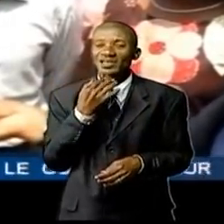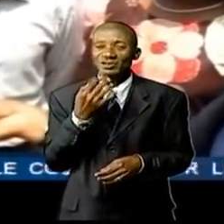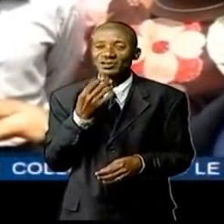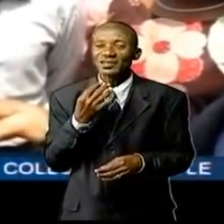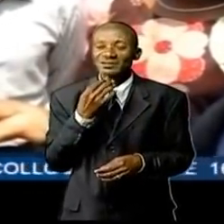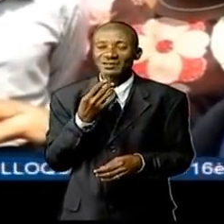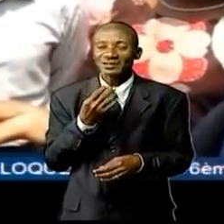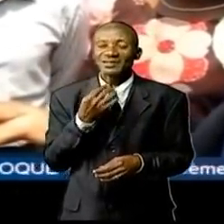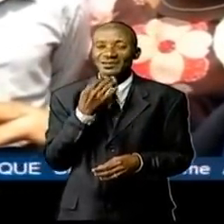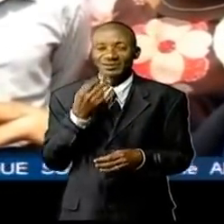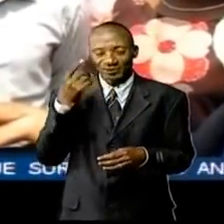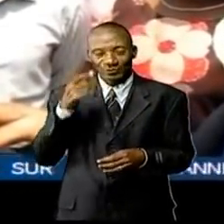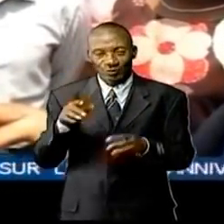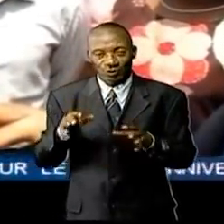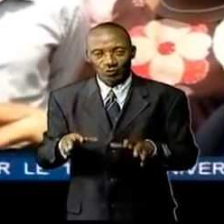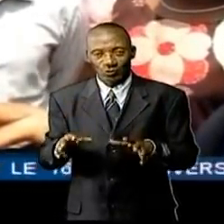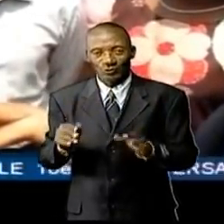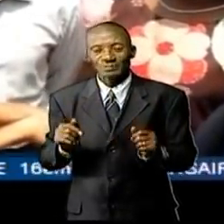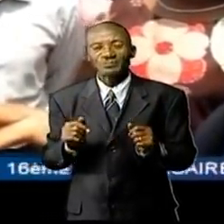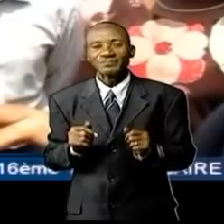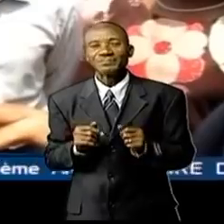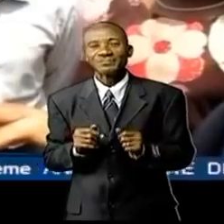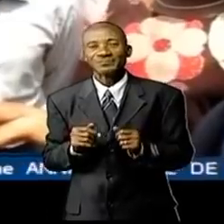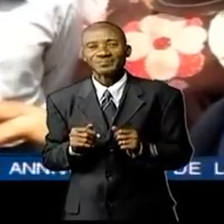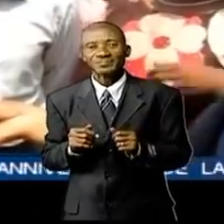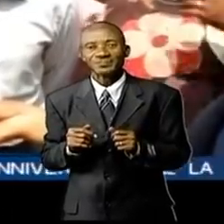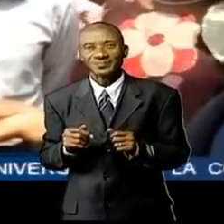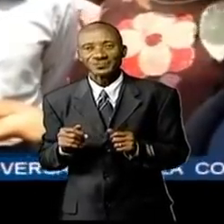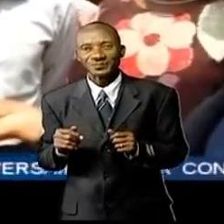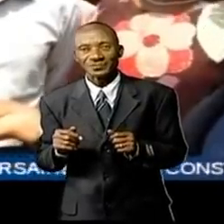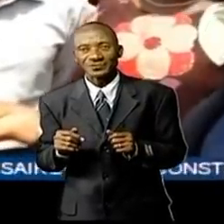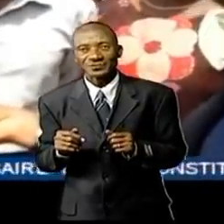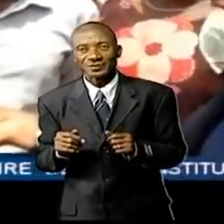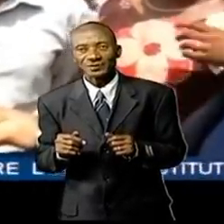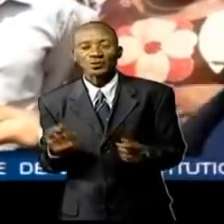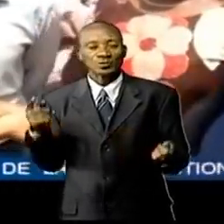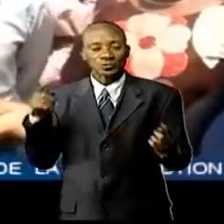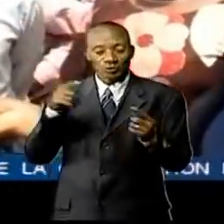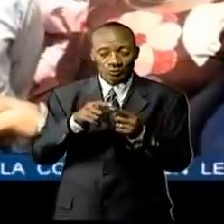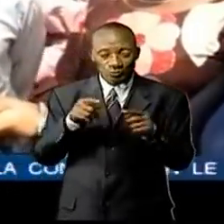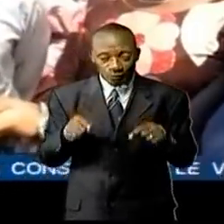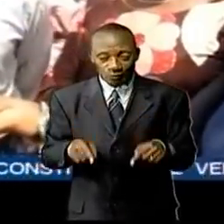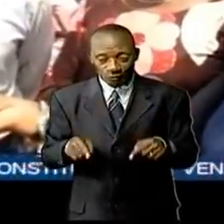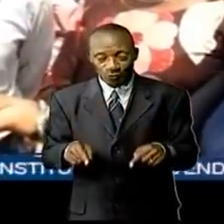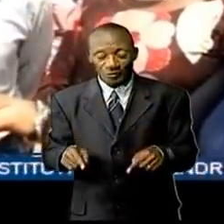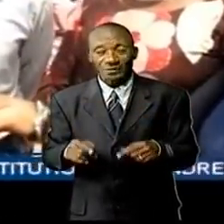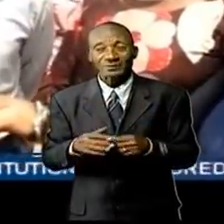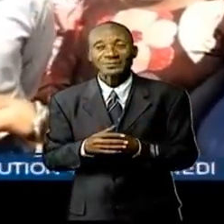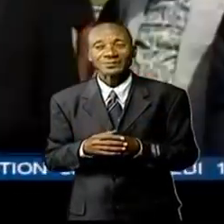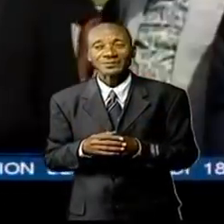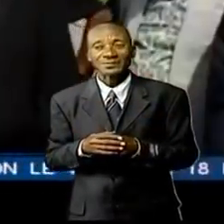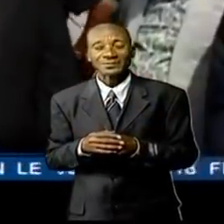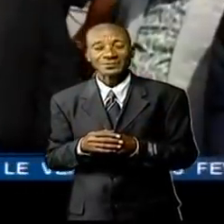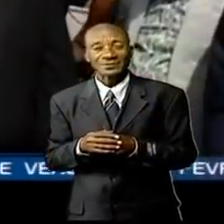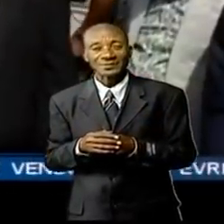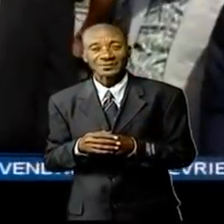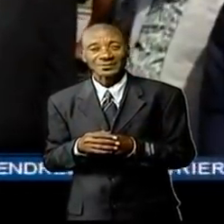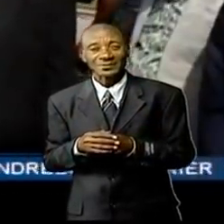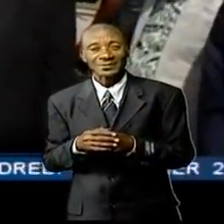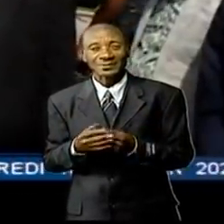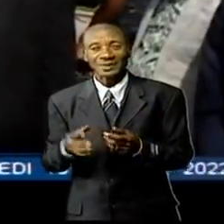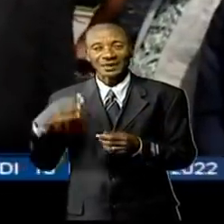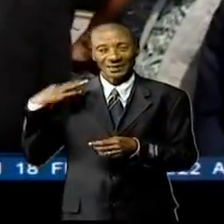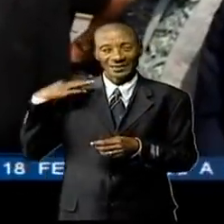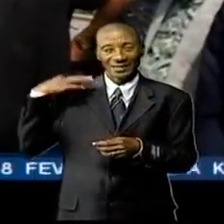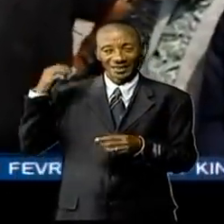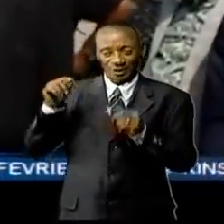par le ministre sortant. Mais depuis lors jusqu'à ces jours, on n'octroie pas cette prime. La délégation